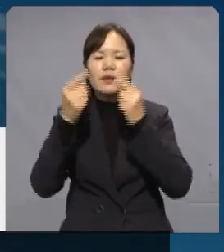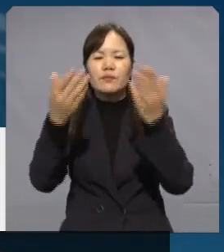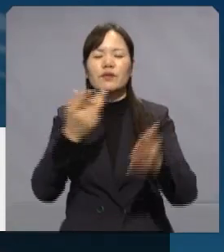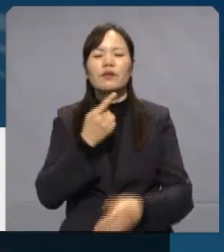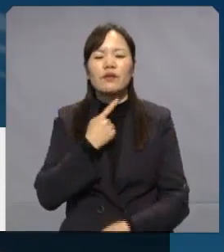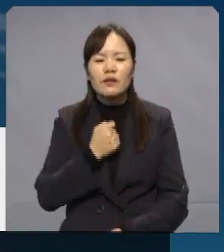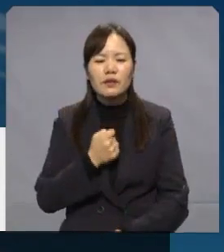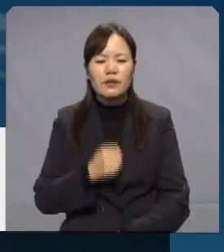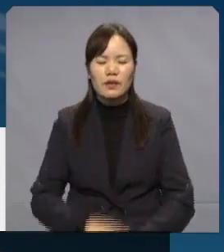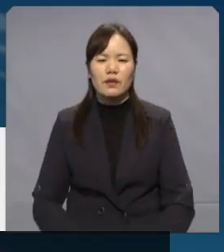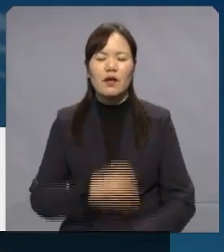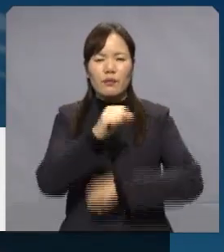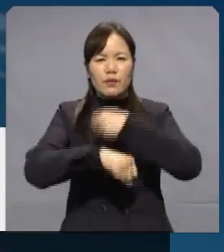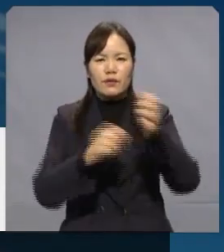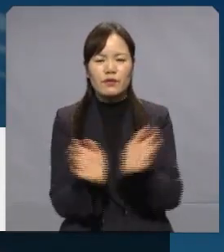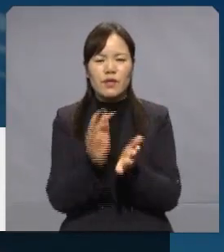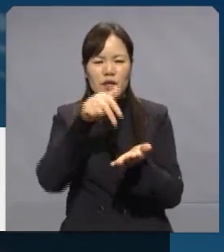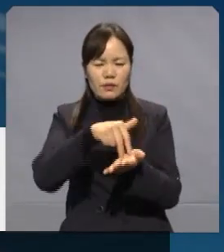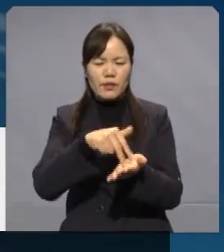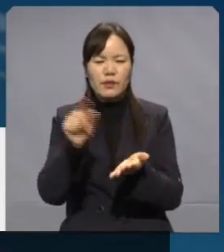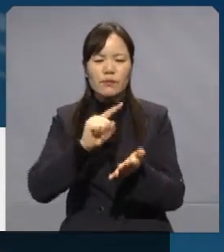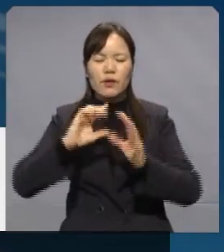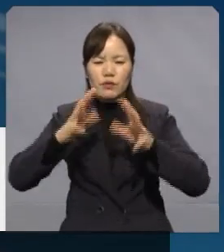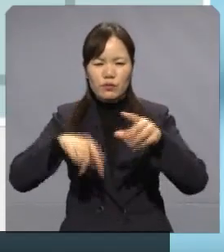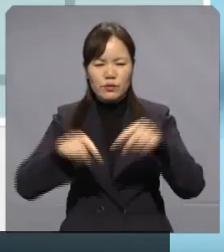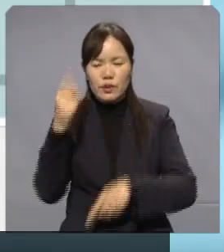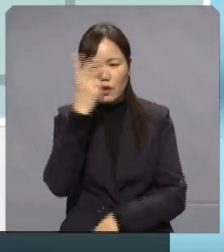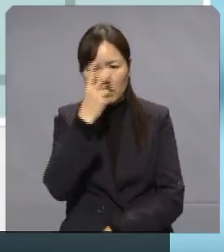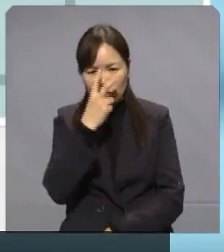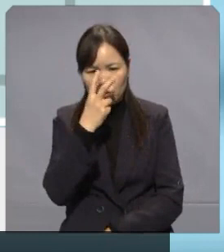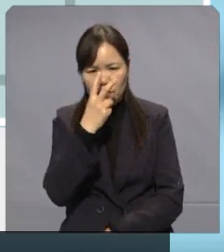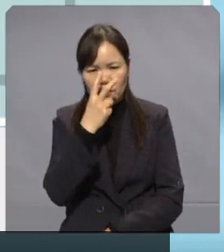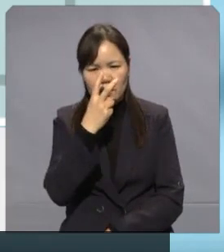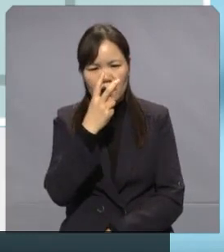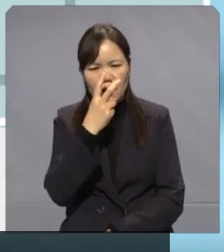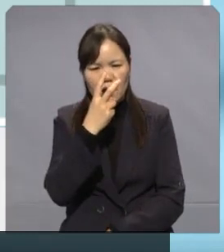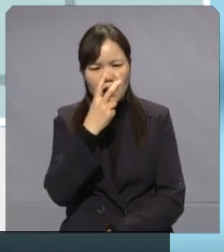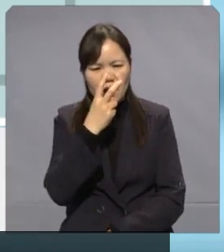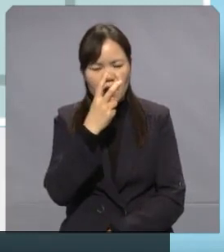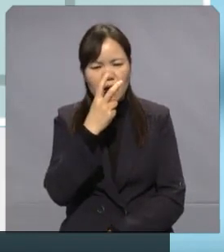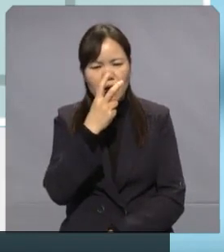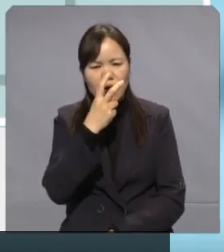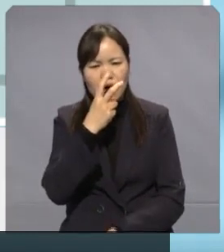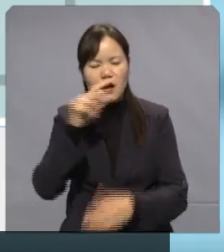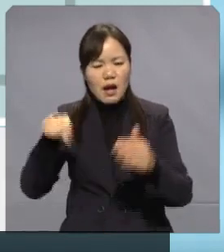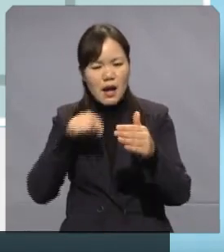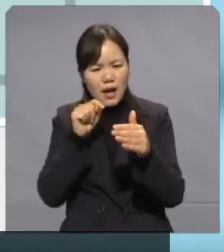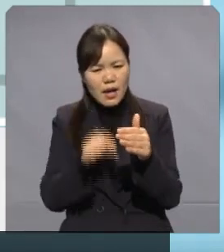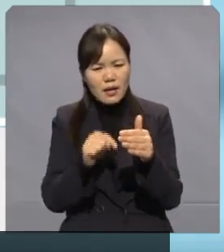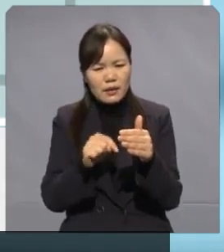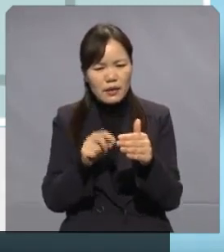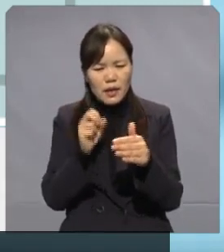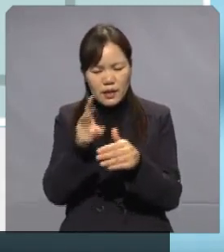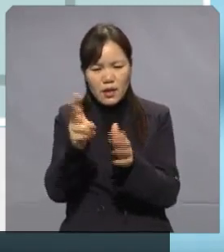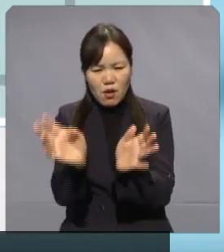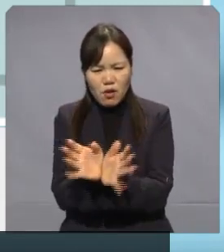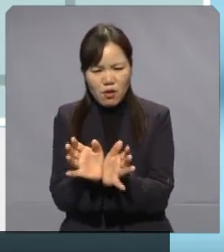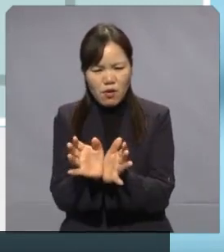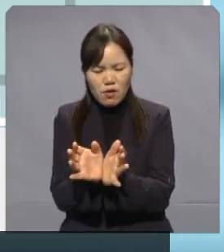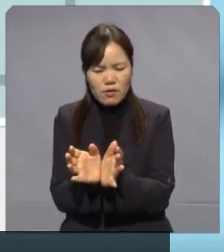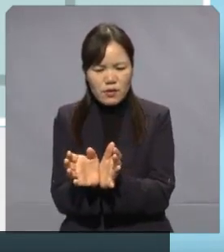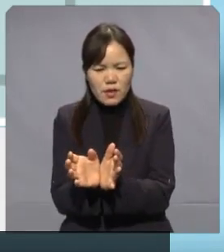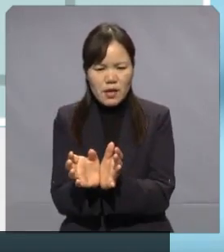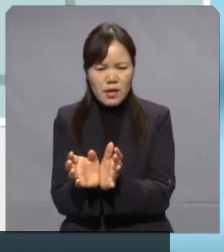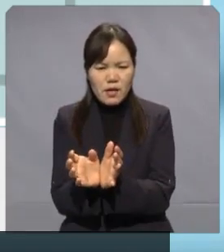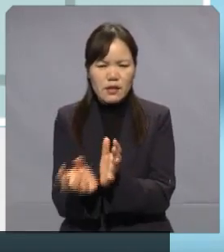말씀드렸었는데 일단 민주당 입장에서는 국정조사라고 하는 그 울타리 안에 테두리 안에 여당을 끌어들이는 데